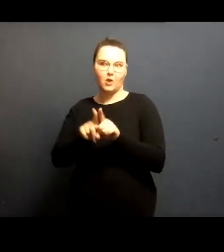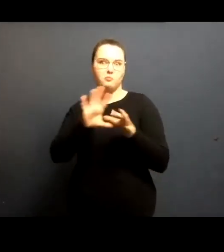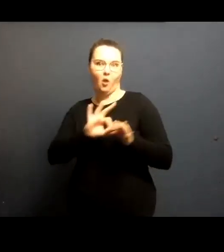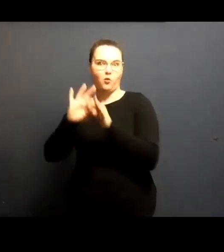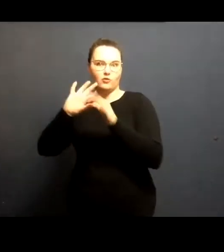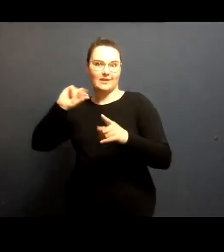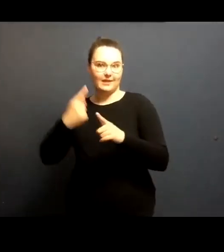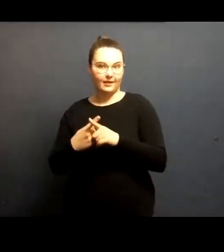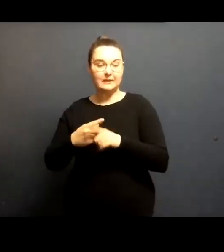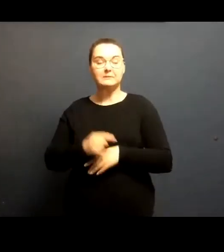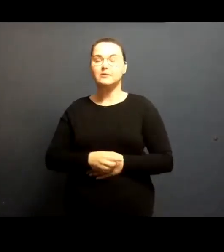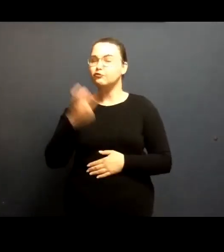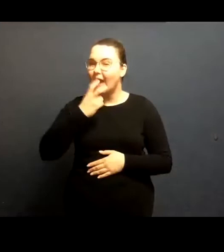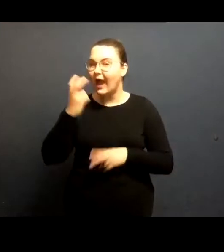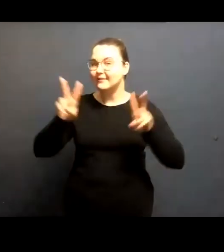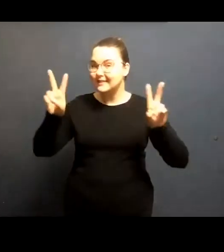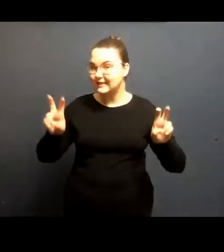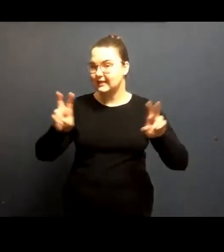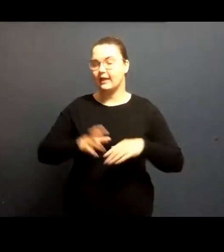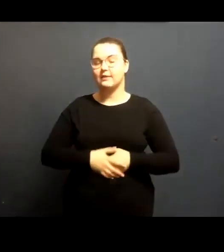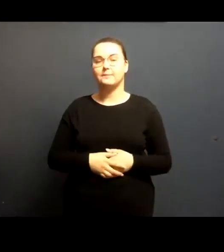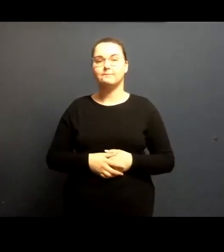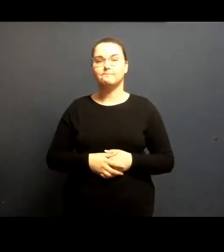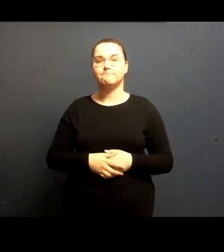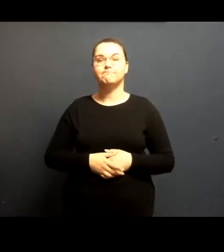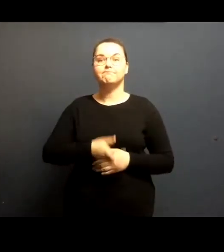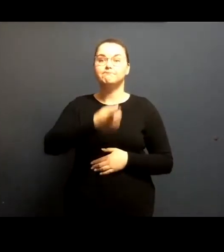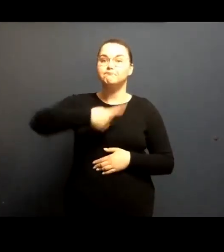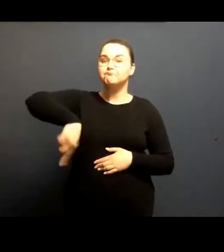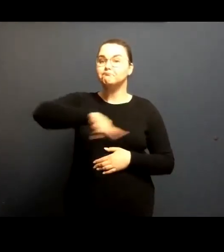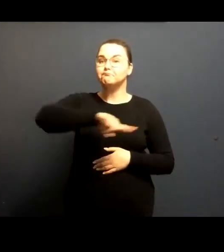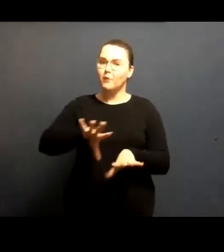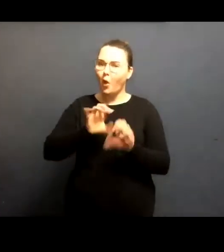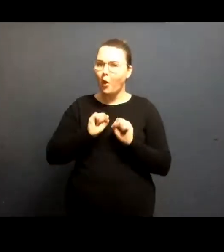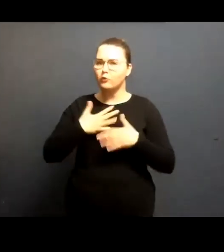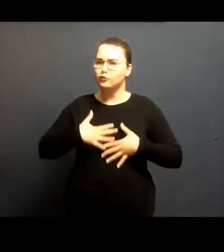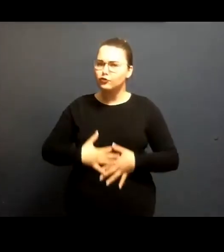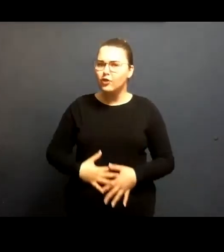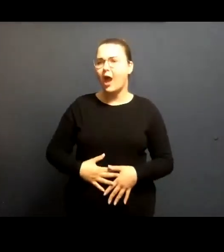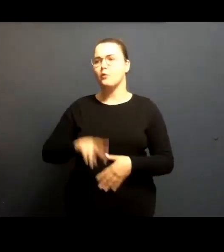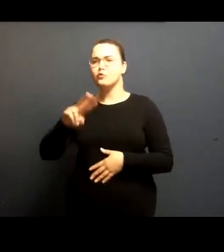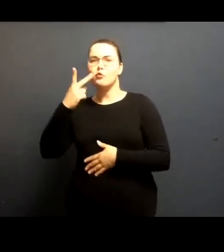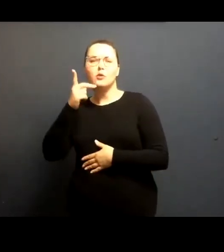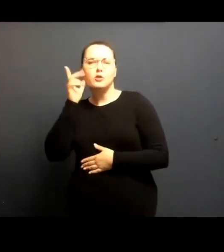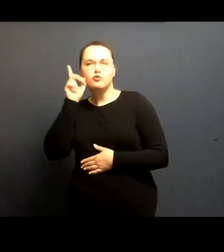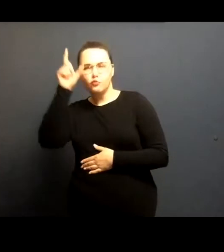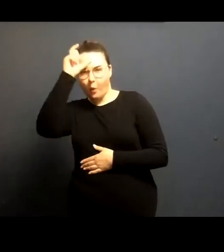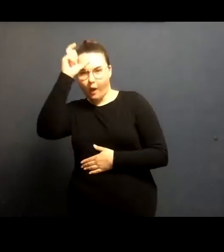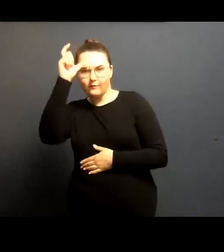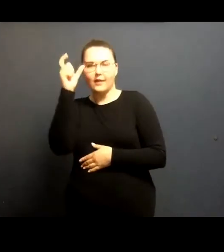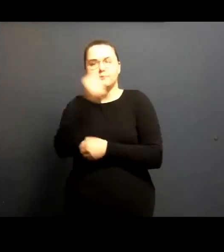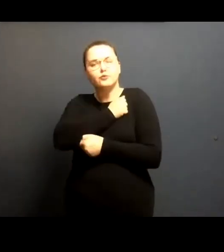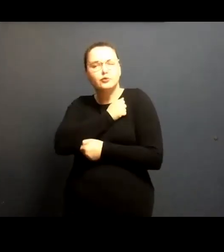taki ciekawy cytat. Uważam, że zmysłowe doznania naszego ciała, poczucie bliskości drugiego człowieka, ciepło, przytulania, nawet pocałunki są